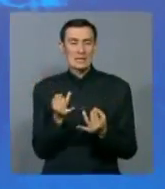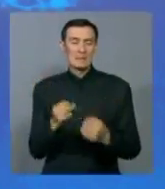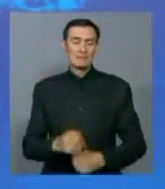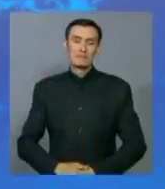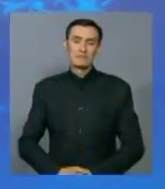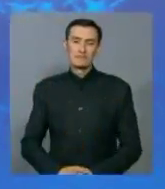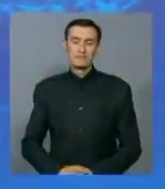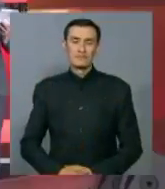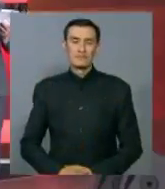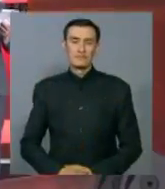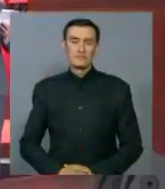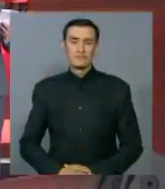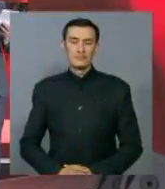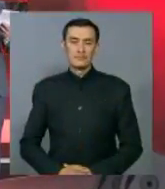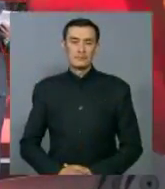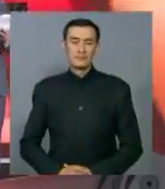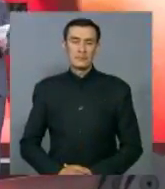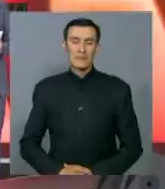сюрпризы.